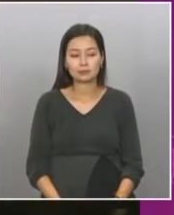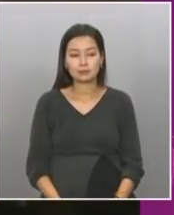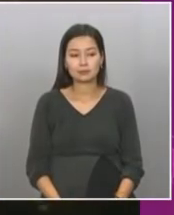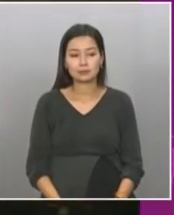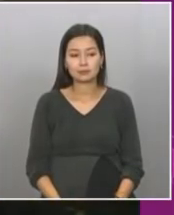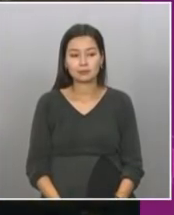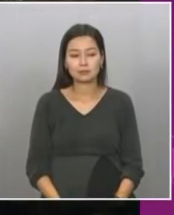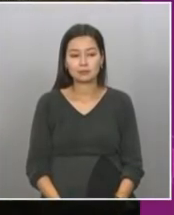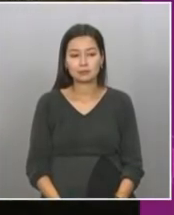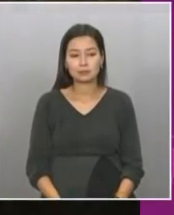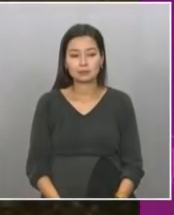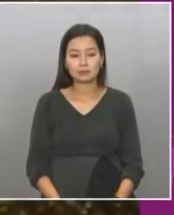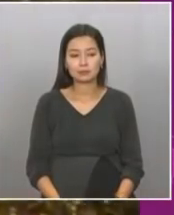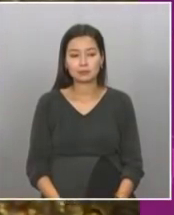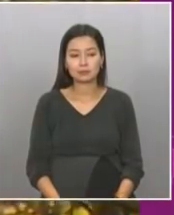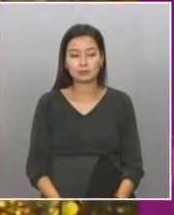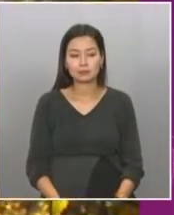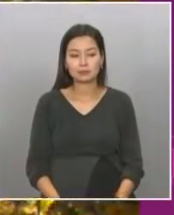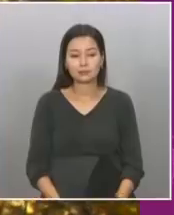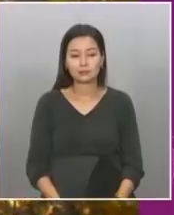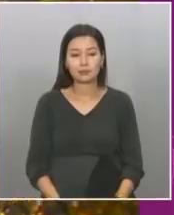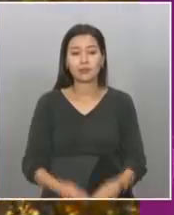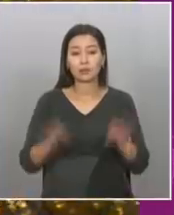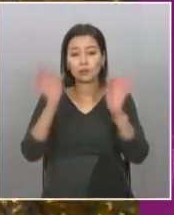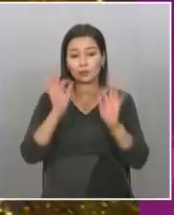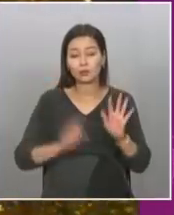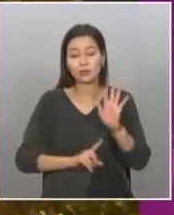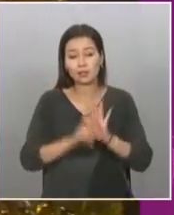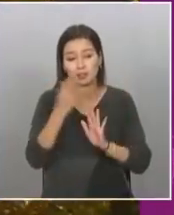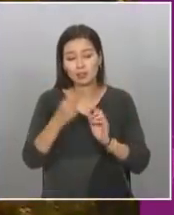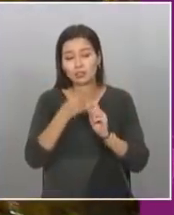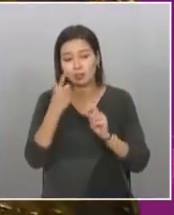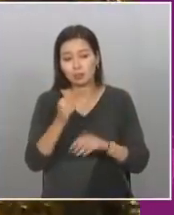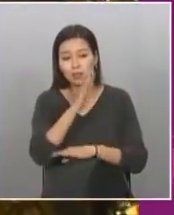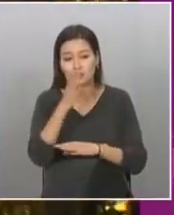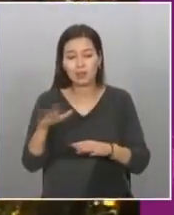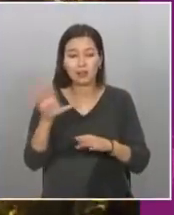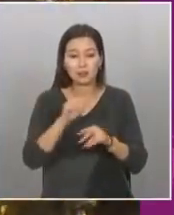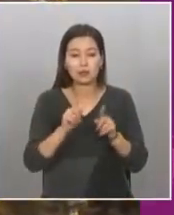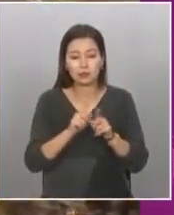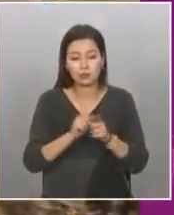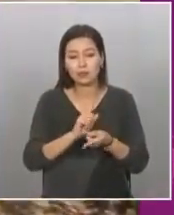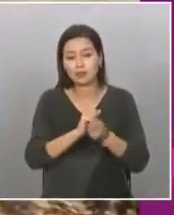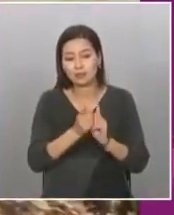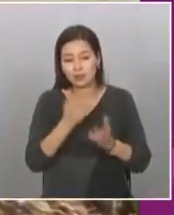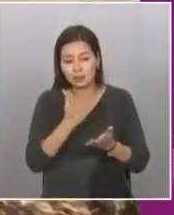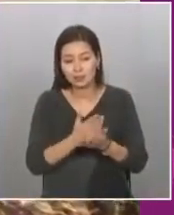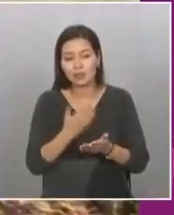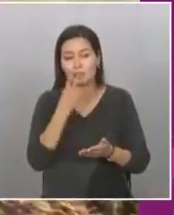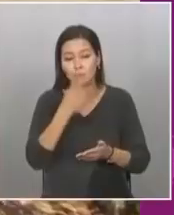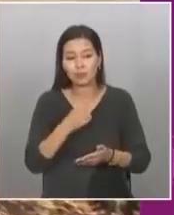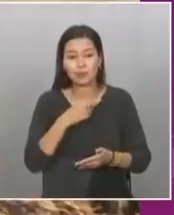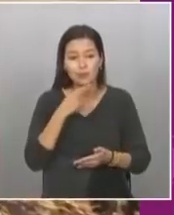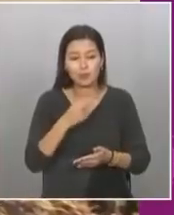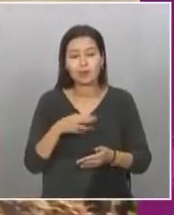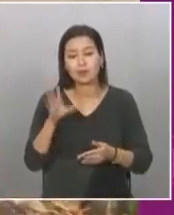Күзгеле қатал қысқа дайындалған өсімдіктер мен жапырақтар арасында зат алмасу тоқтайды. Қорек өсімдіктің діңіне жиналады. Осылайша жапырақтар